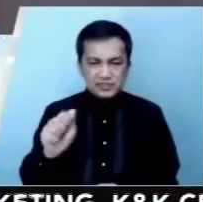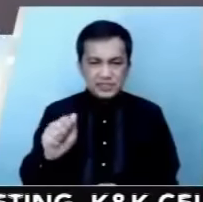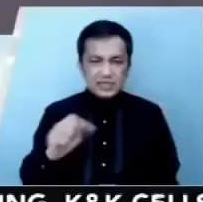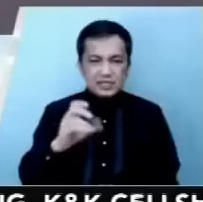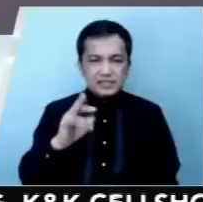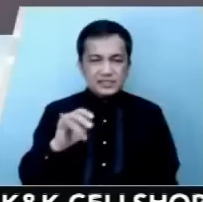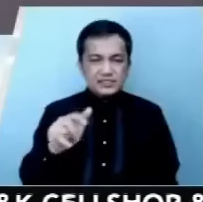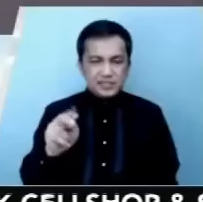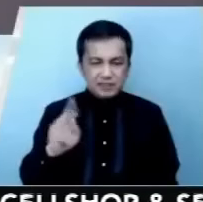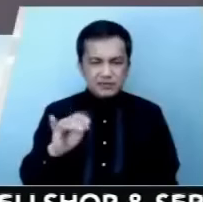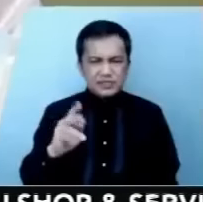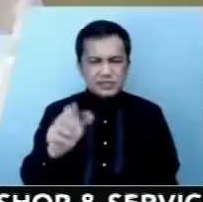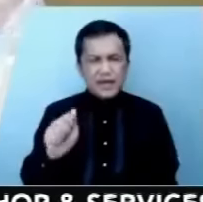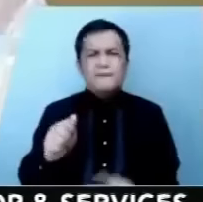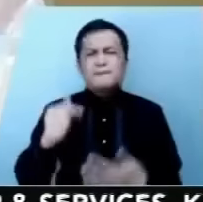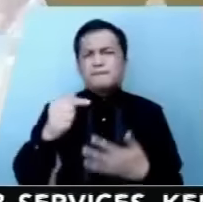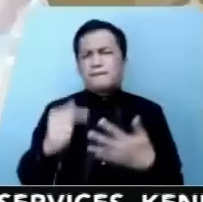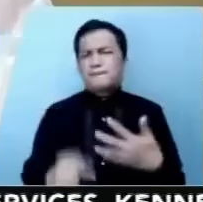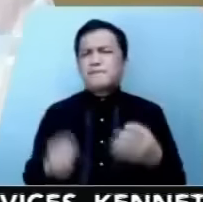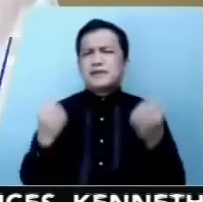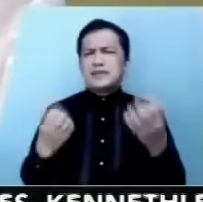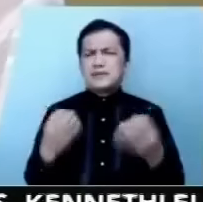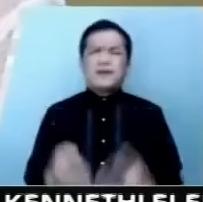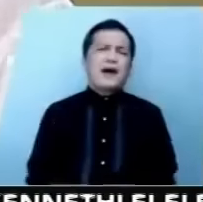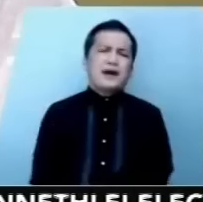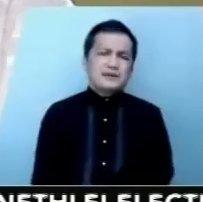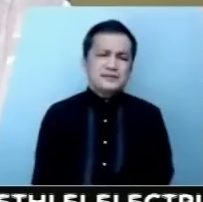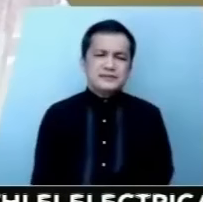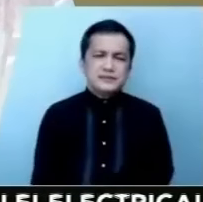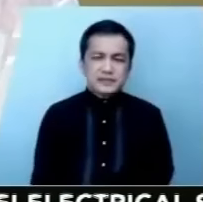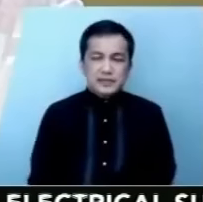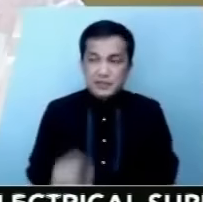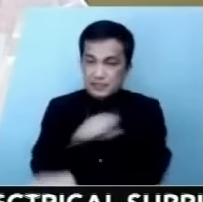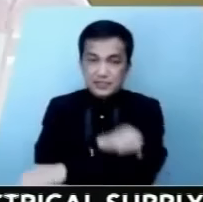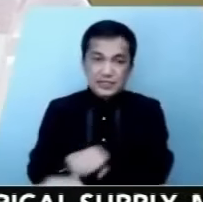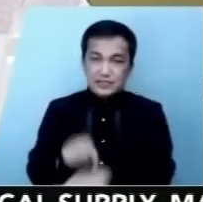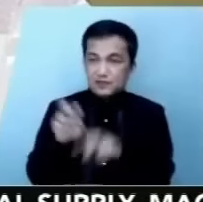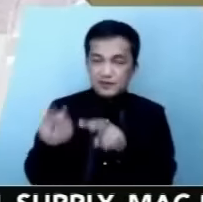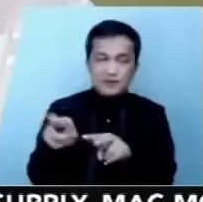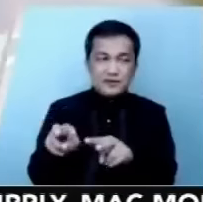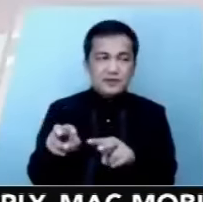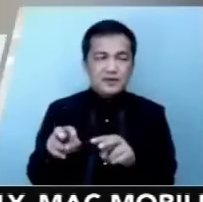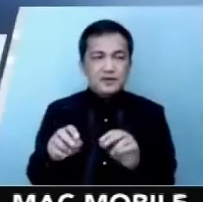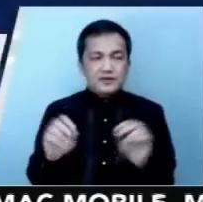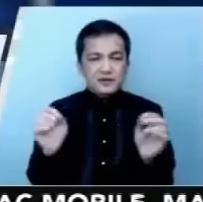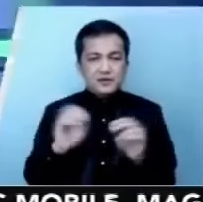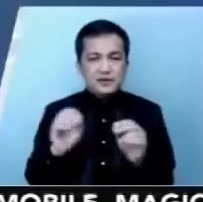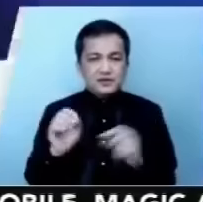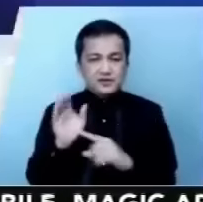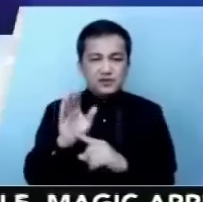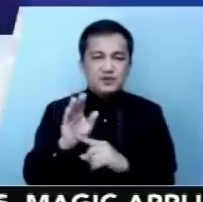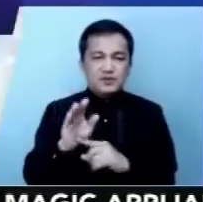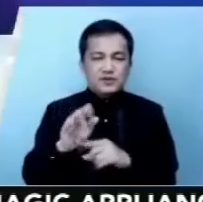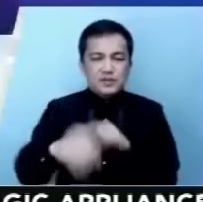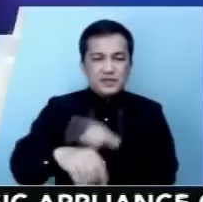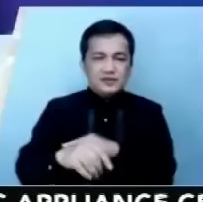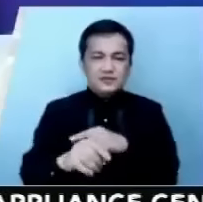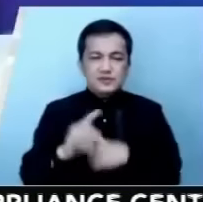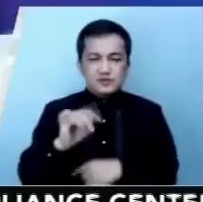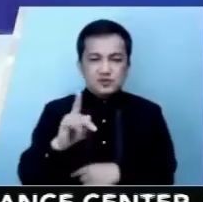atami pangba napanood niyo parang wala talaga sa sa Showtime studio riot naman ang unang